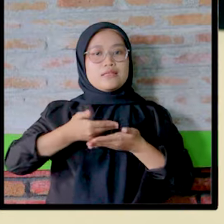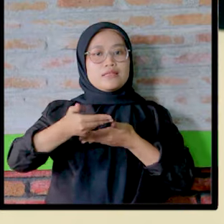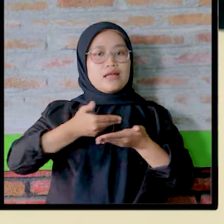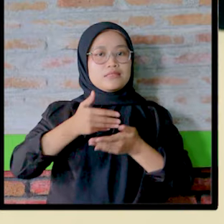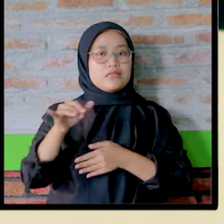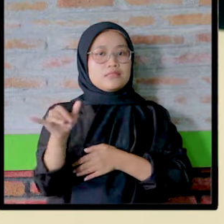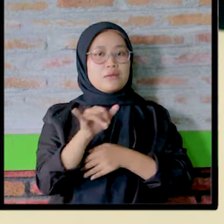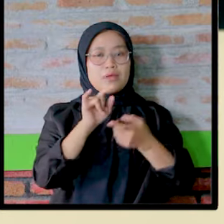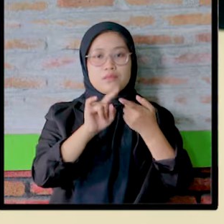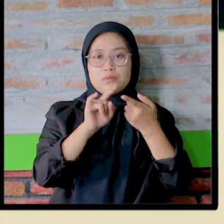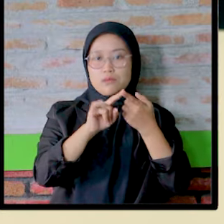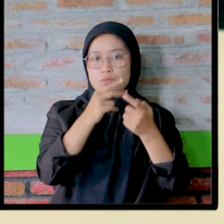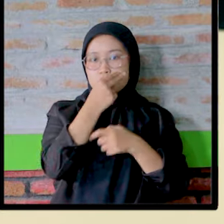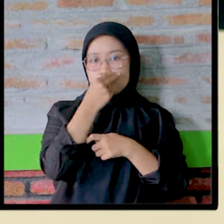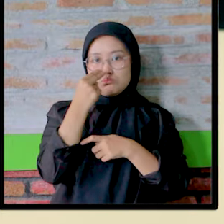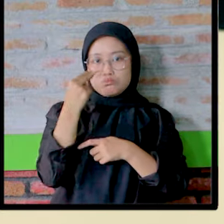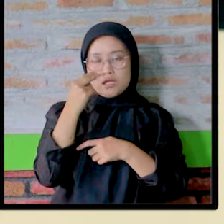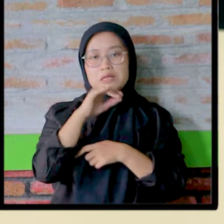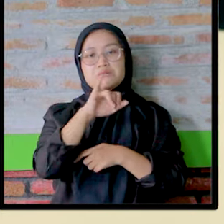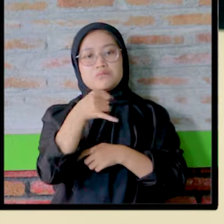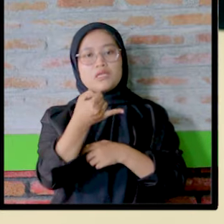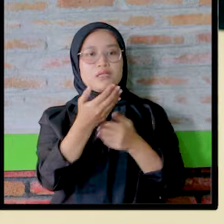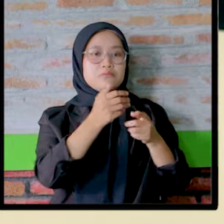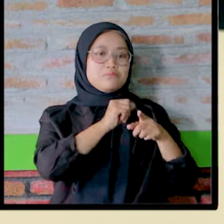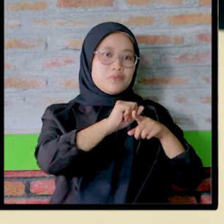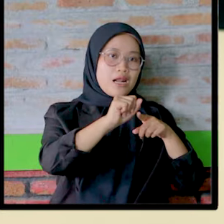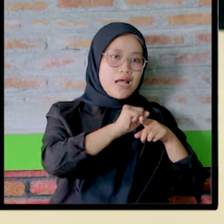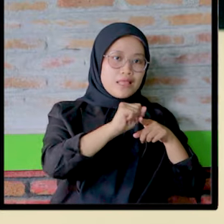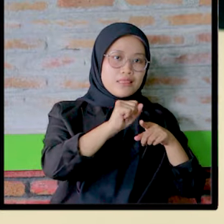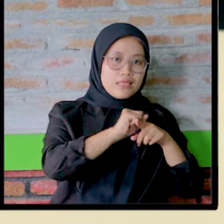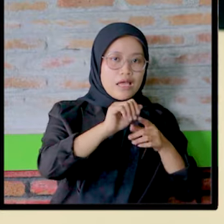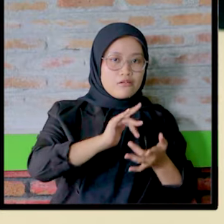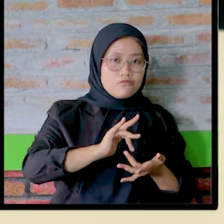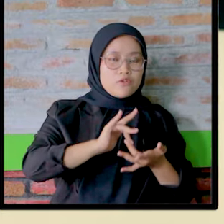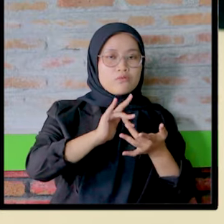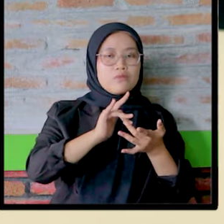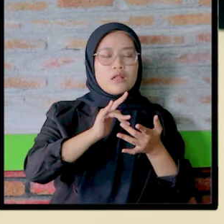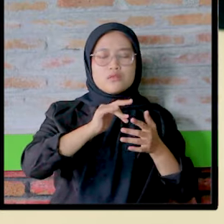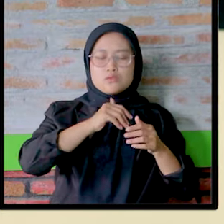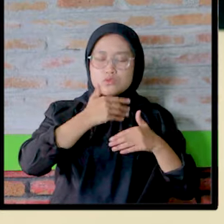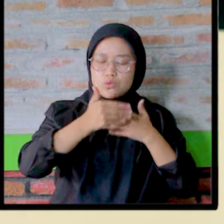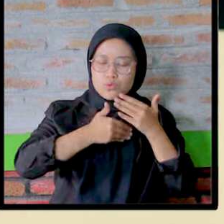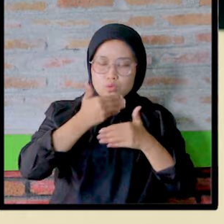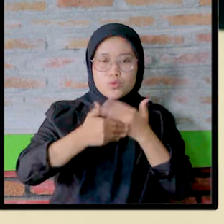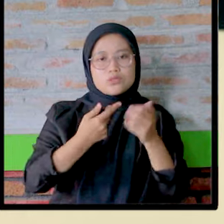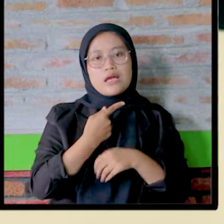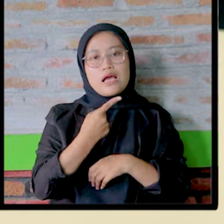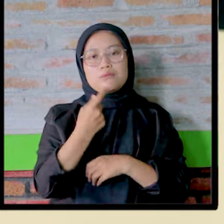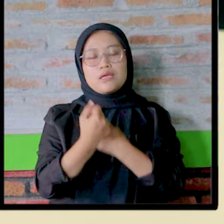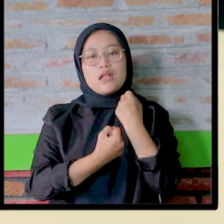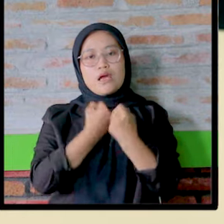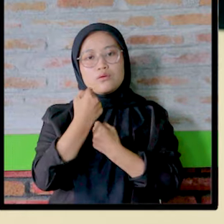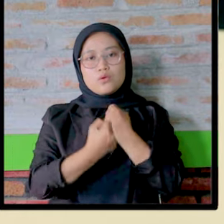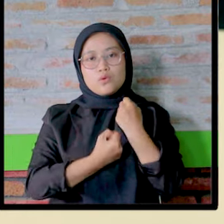jadi pelatihan-pelatihan informal yang terus menerus dilakukan kepada ee apa tim paralegal